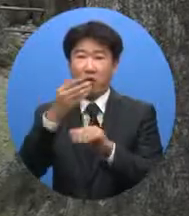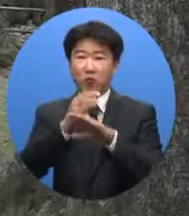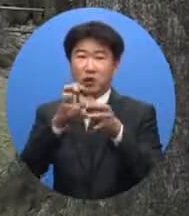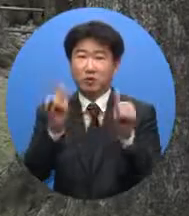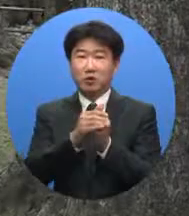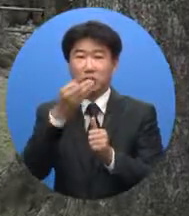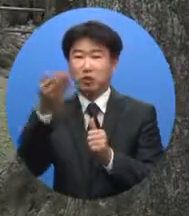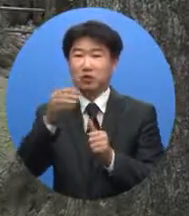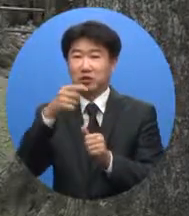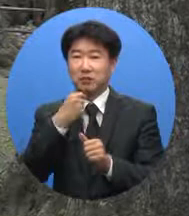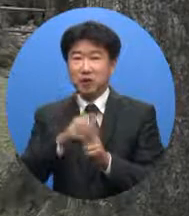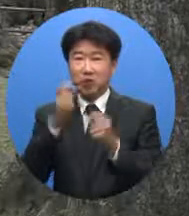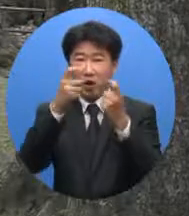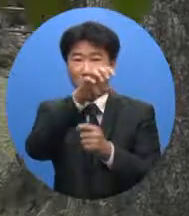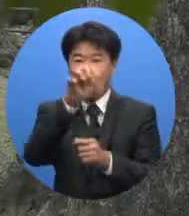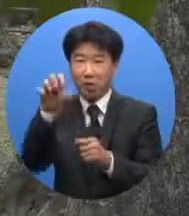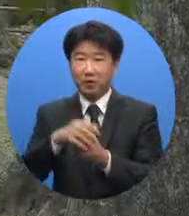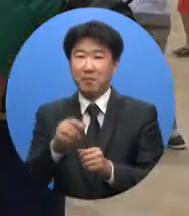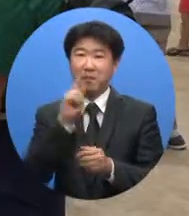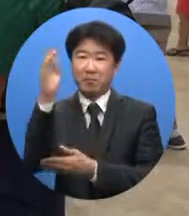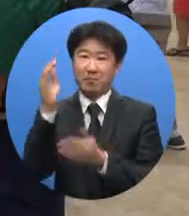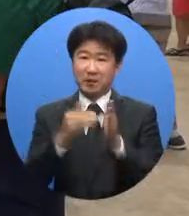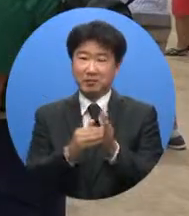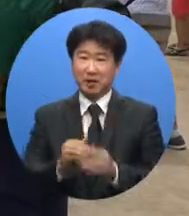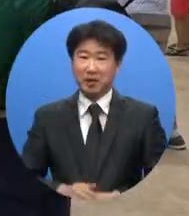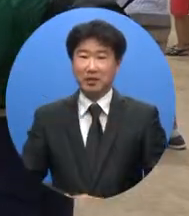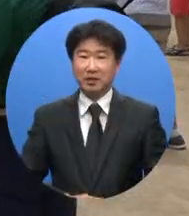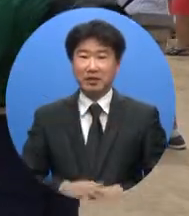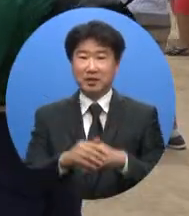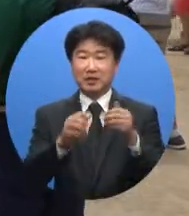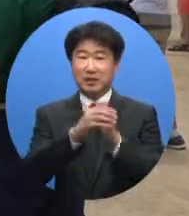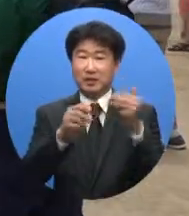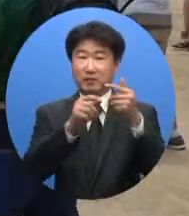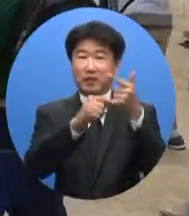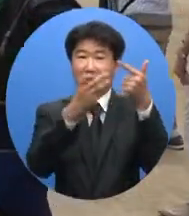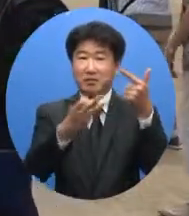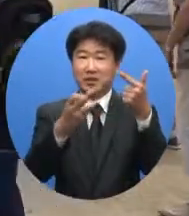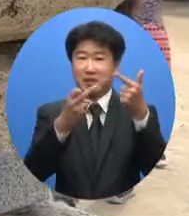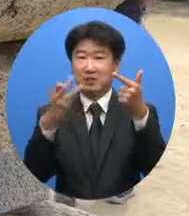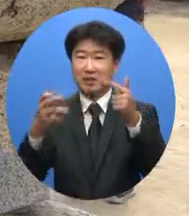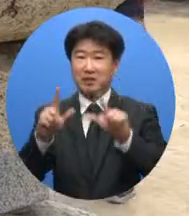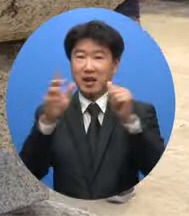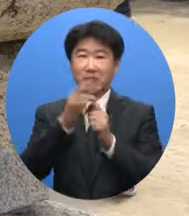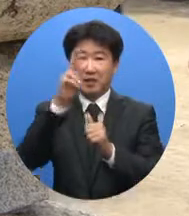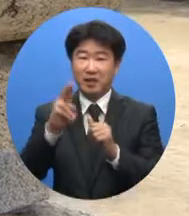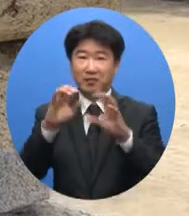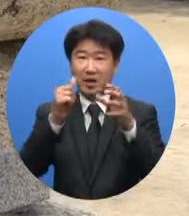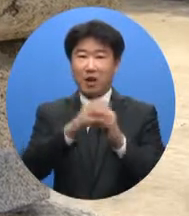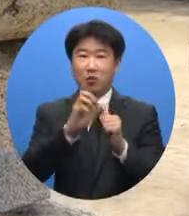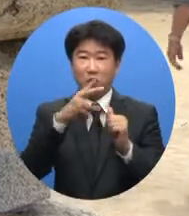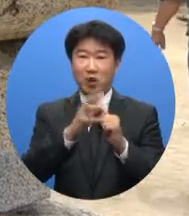싶은 관광지라고 전했습니다. 합천군은 지난 12일과 13일에는 베트남 현지 여행사와 국내 인바운드